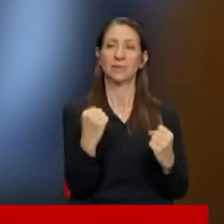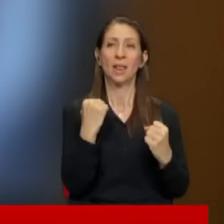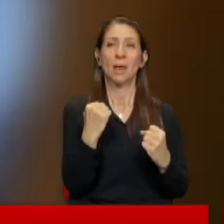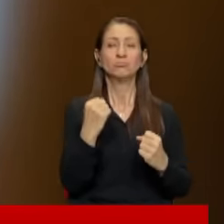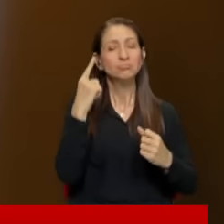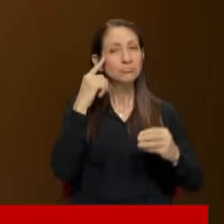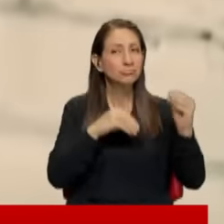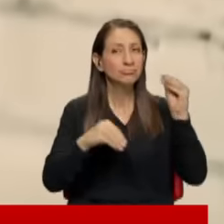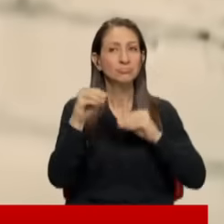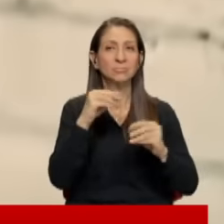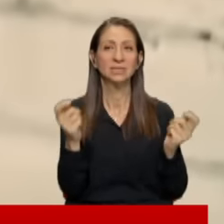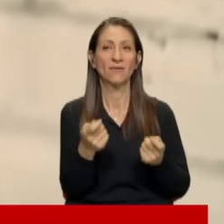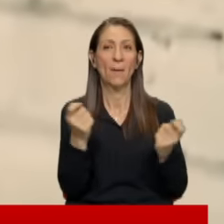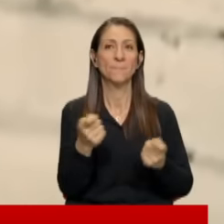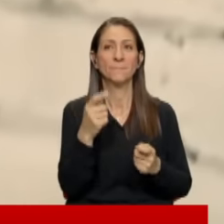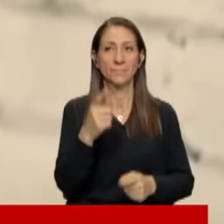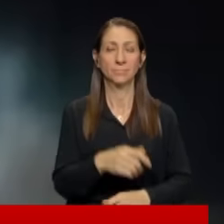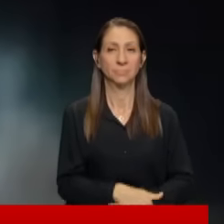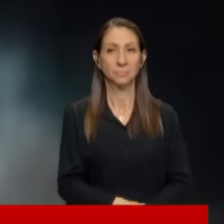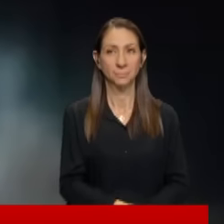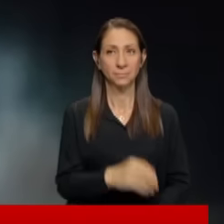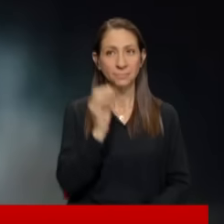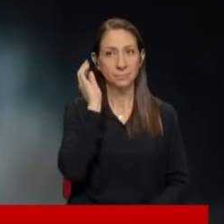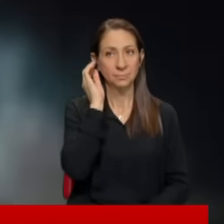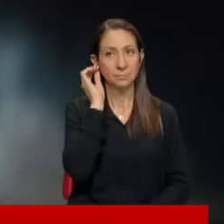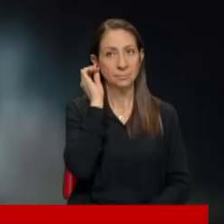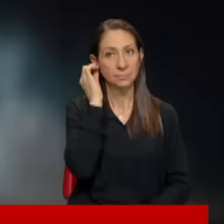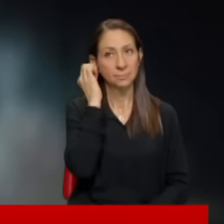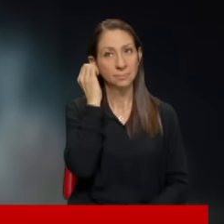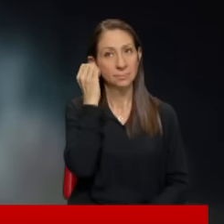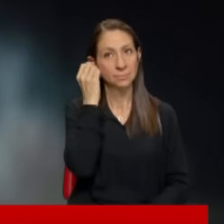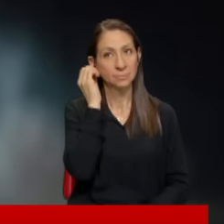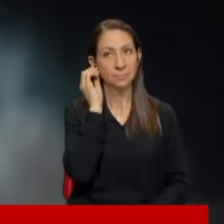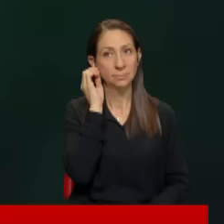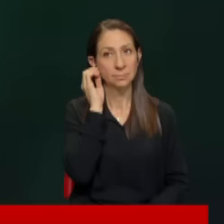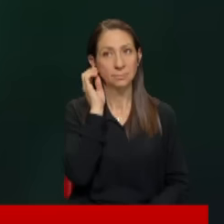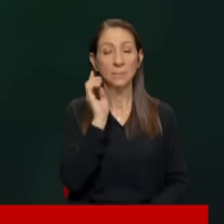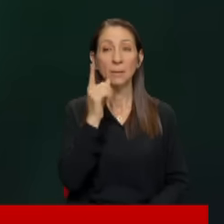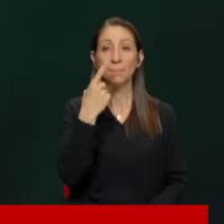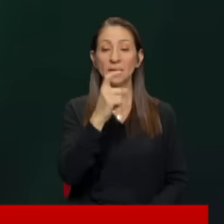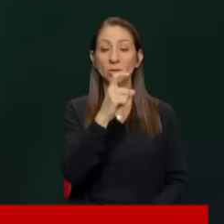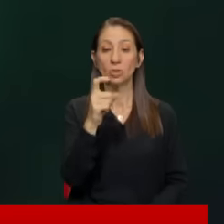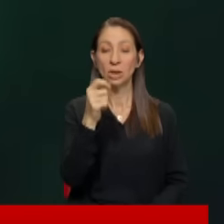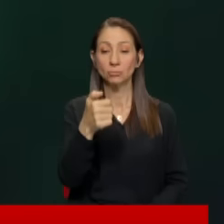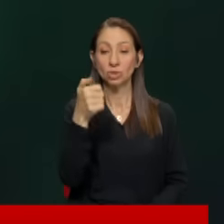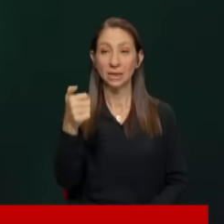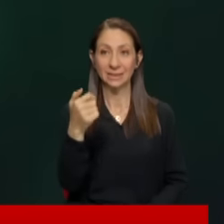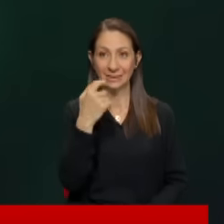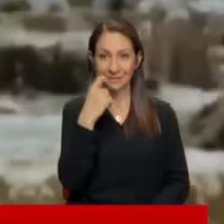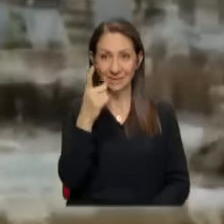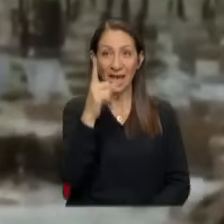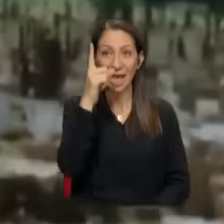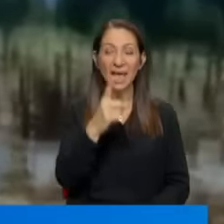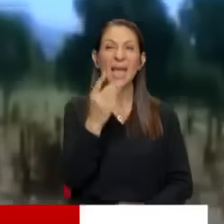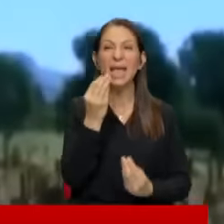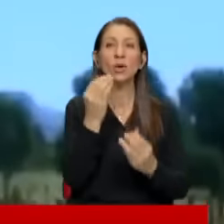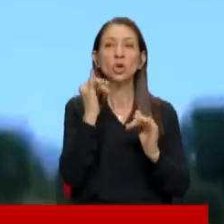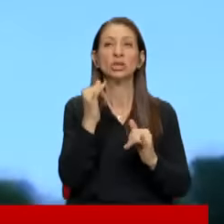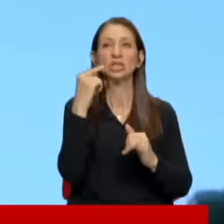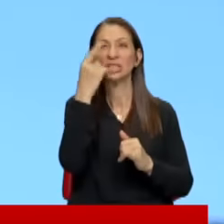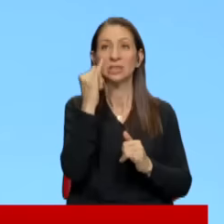üretmeye devam ediyor. 1966 yılında İyi Kötü